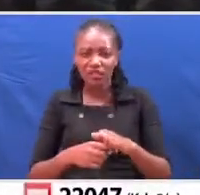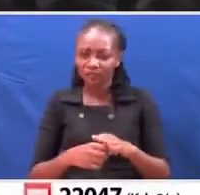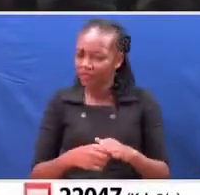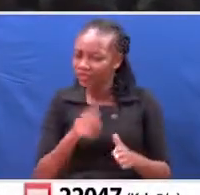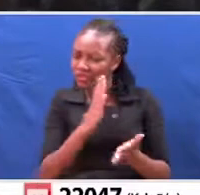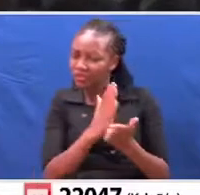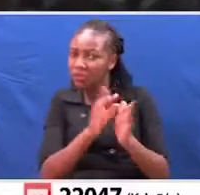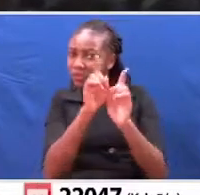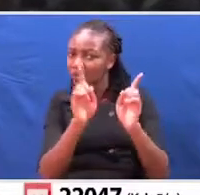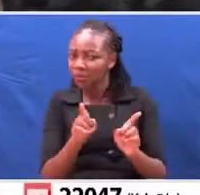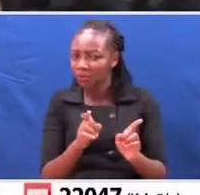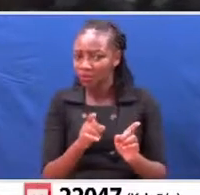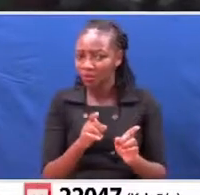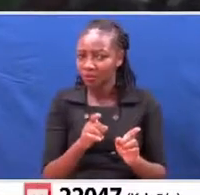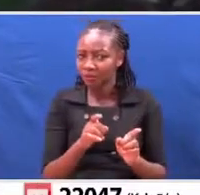kweli si kweli?